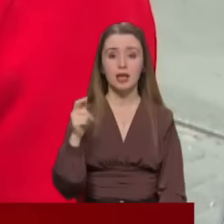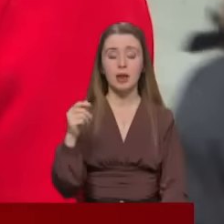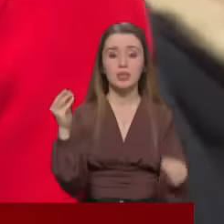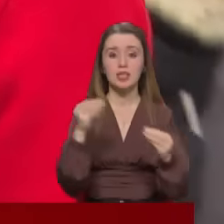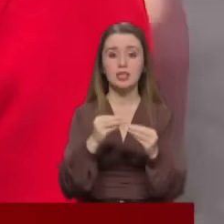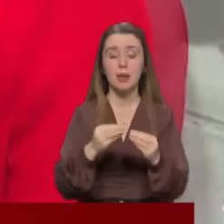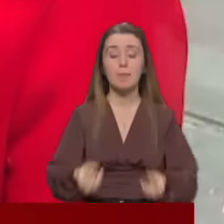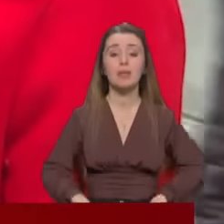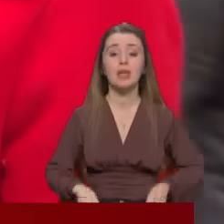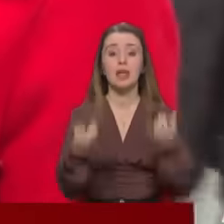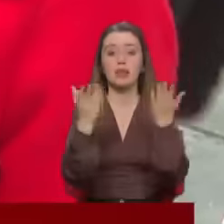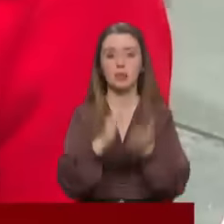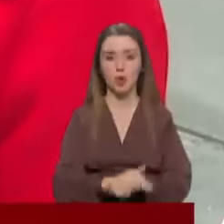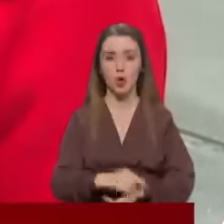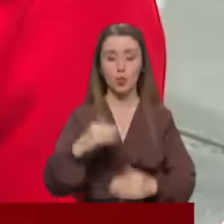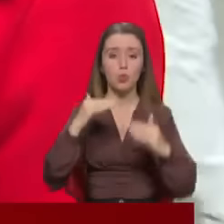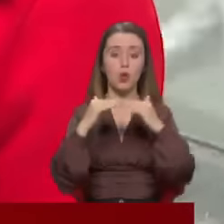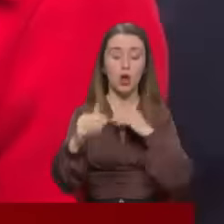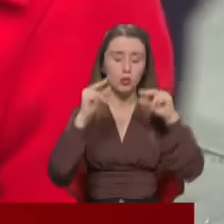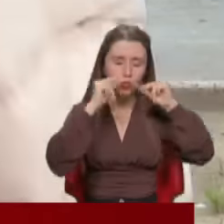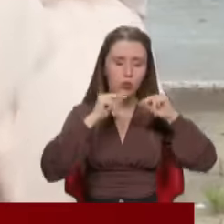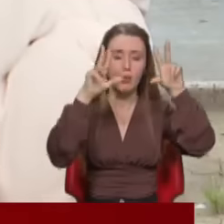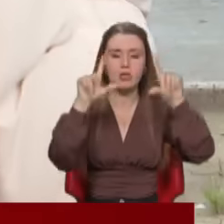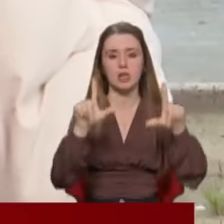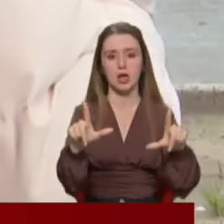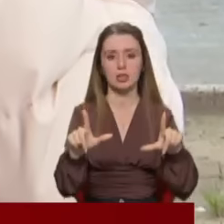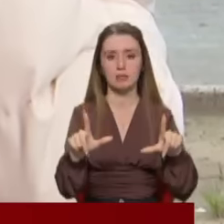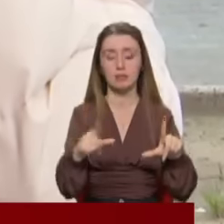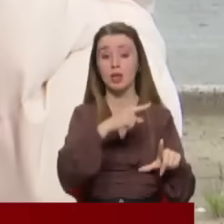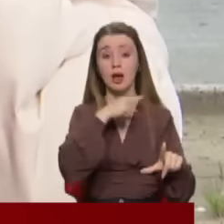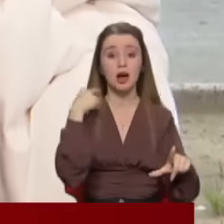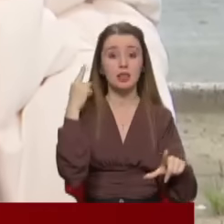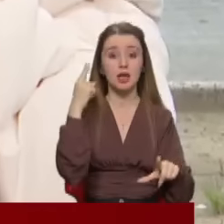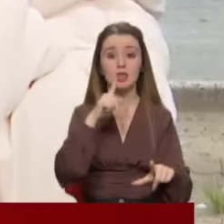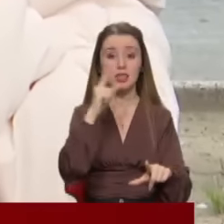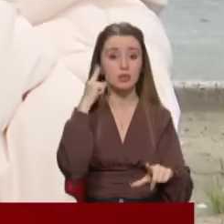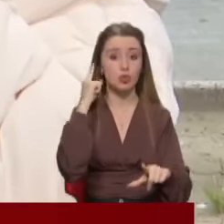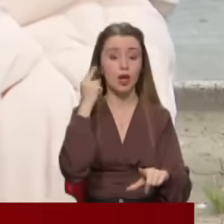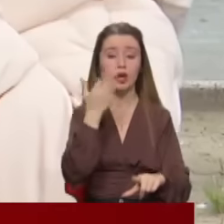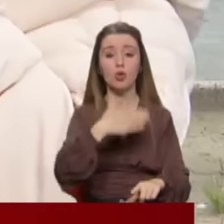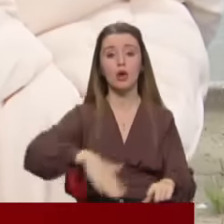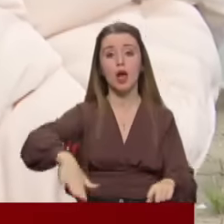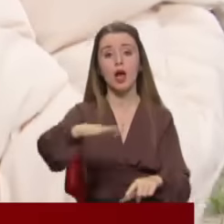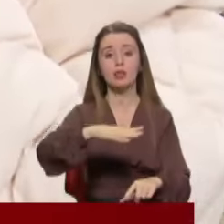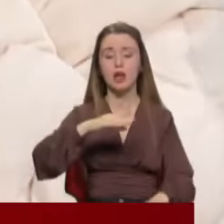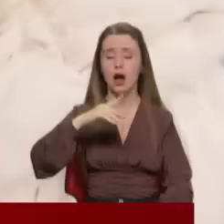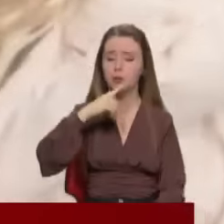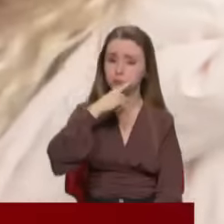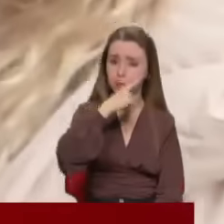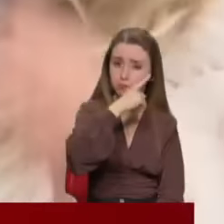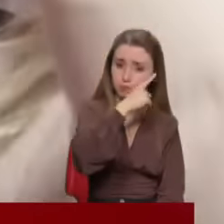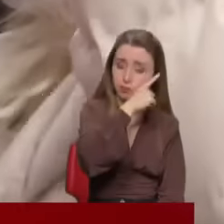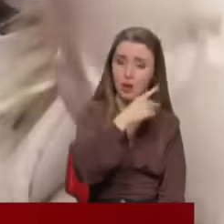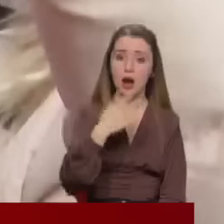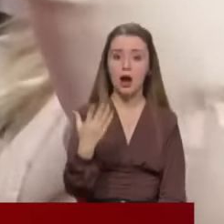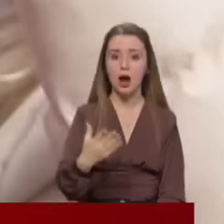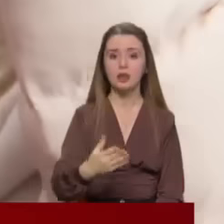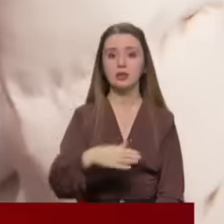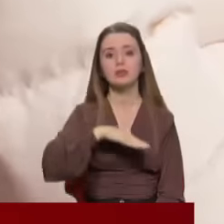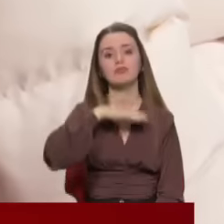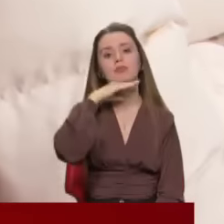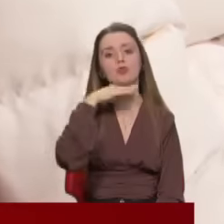kimi kandırıyorsun? Artık bu halk bir uyansın ya. Asla sesimizi duyan yok ama herkes çok zor durumda. Artık yani